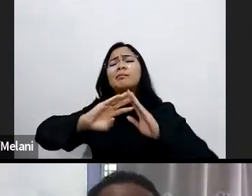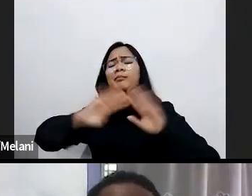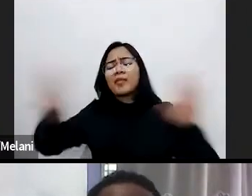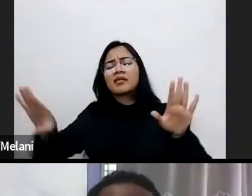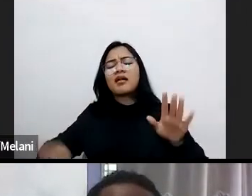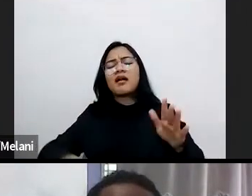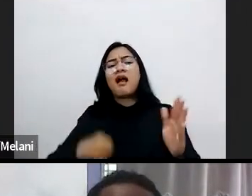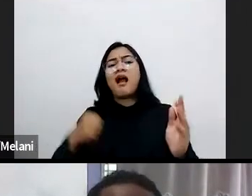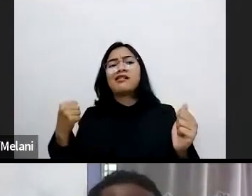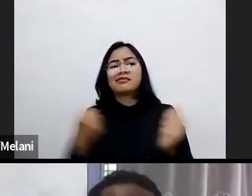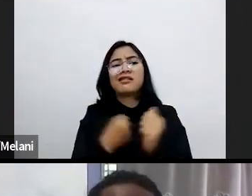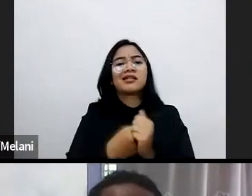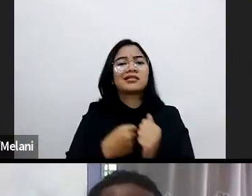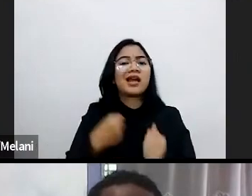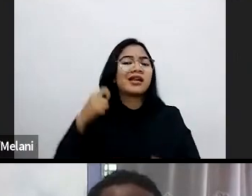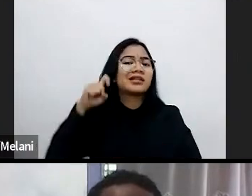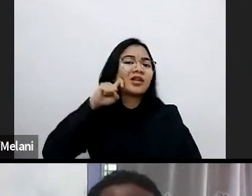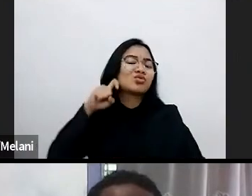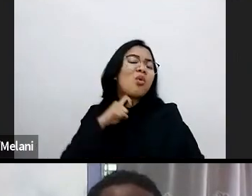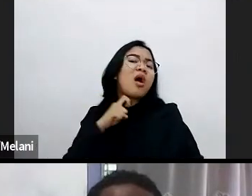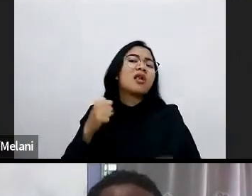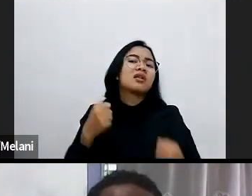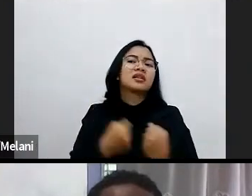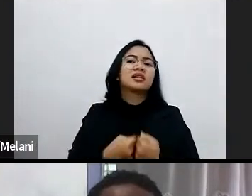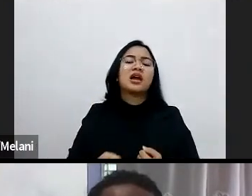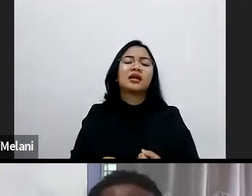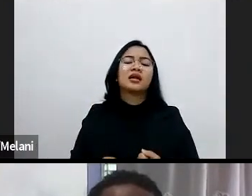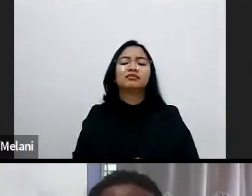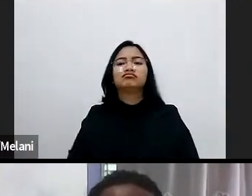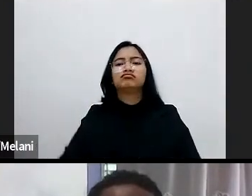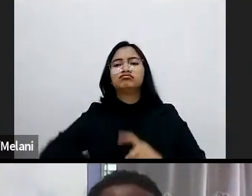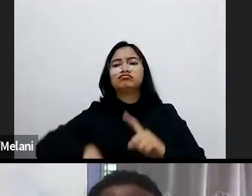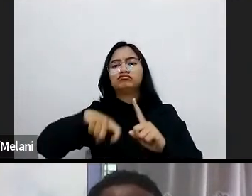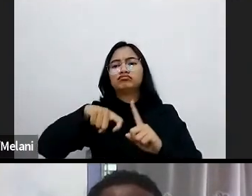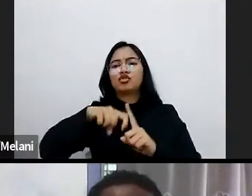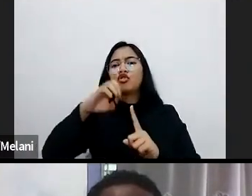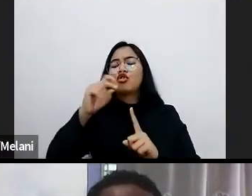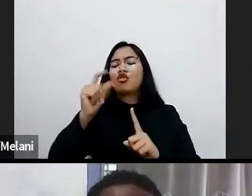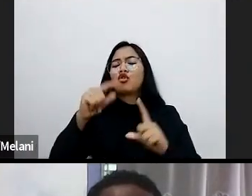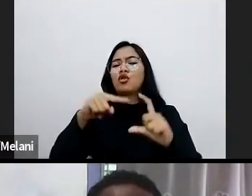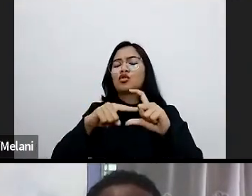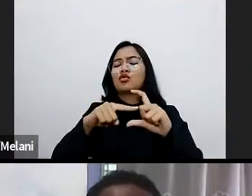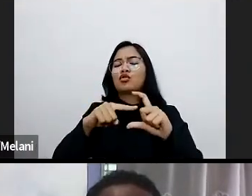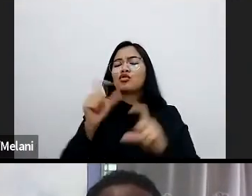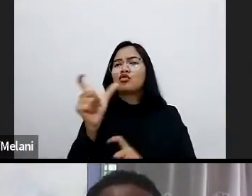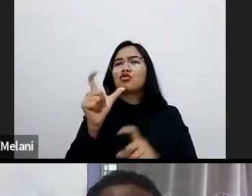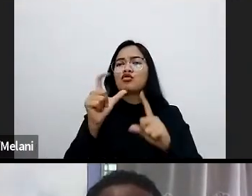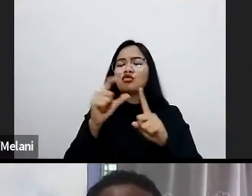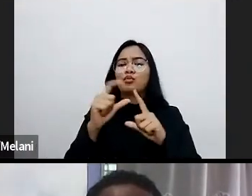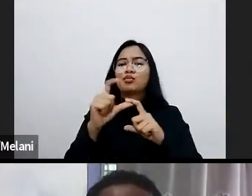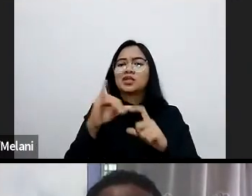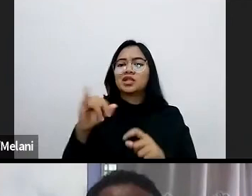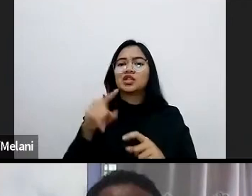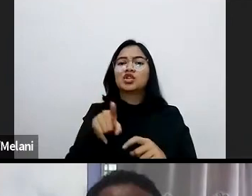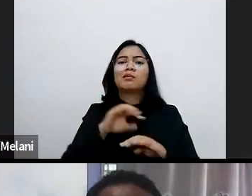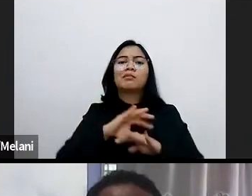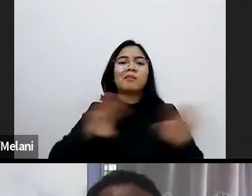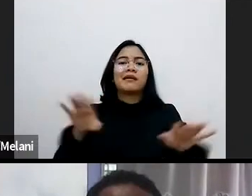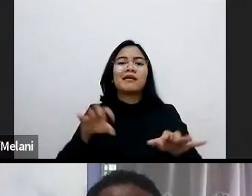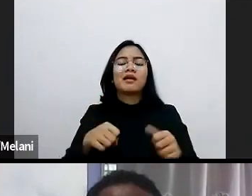kekerasan seksual gitu. Di sini kan ada korbannya jelas gitu, yang itu perlu diintervensi. Oleh karena itu gitu, kalau saya sih